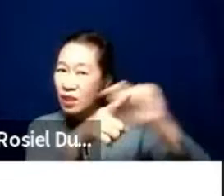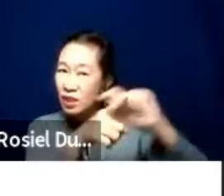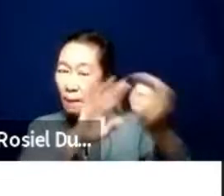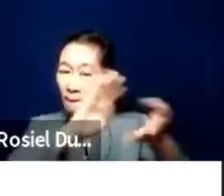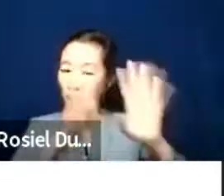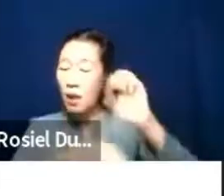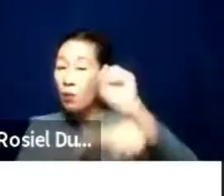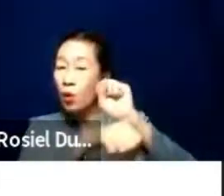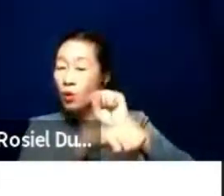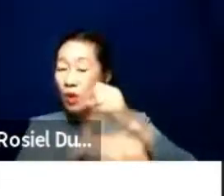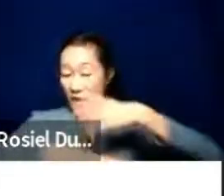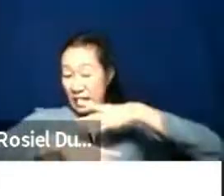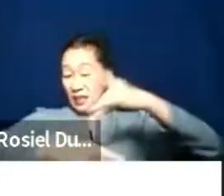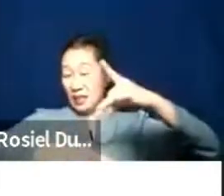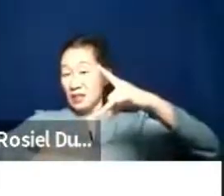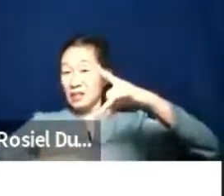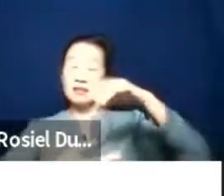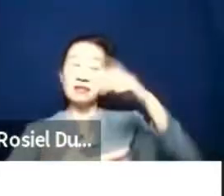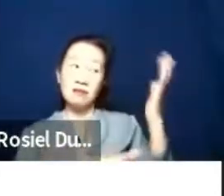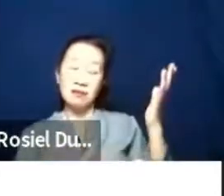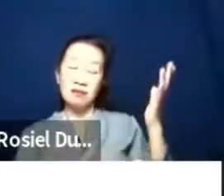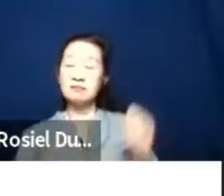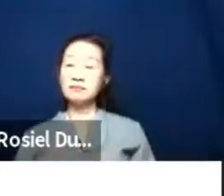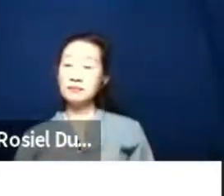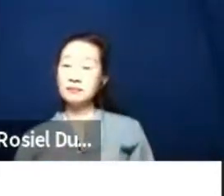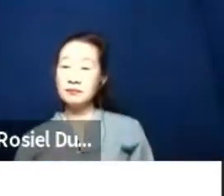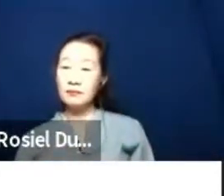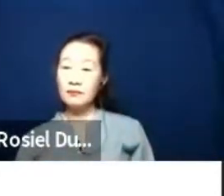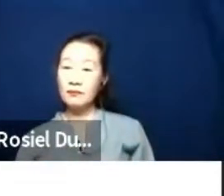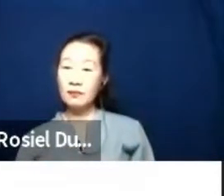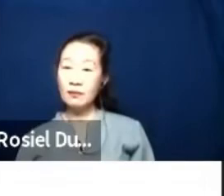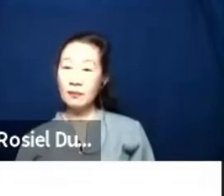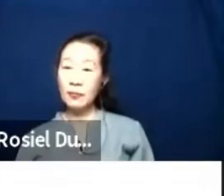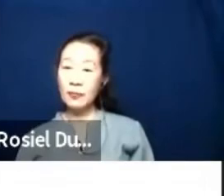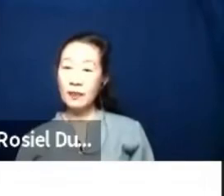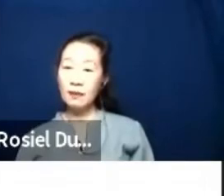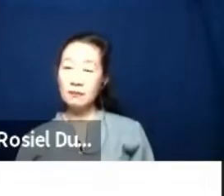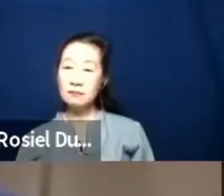yung kanyang interest na yun, no? And all that.